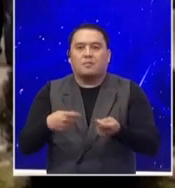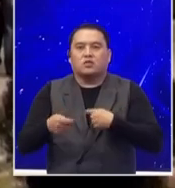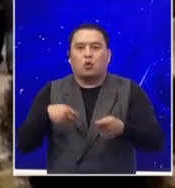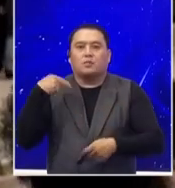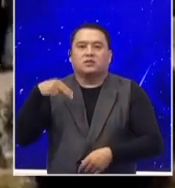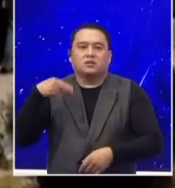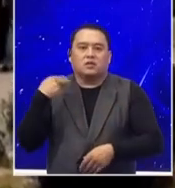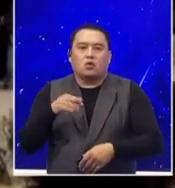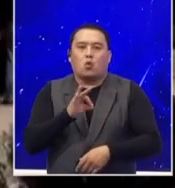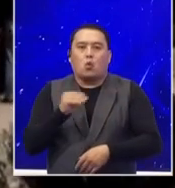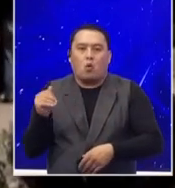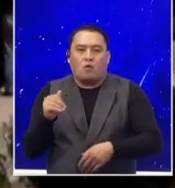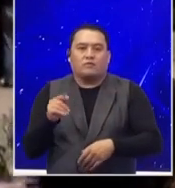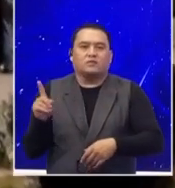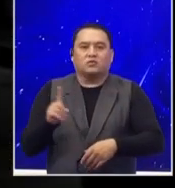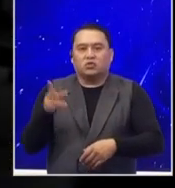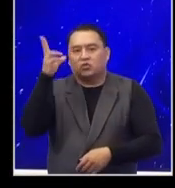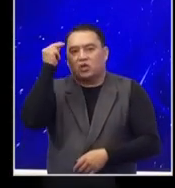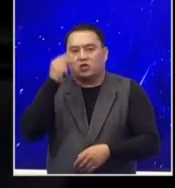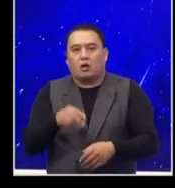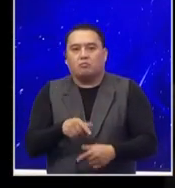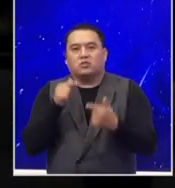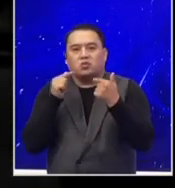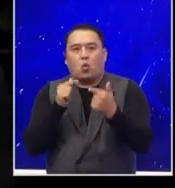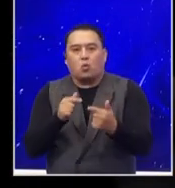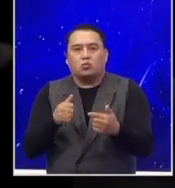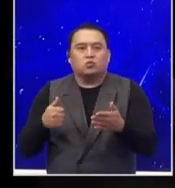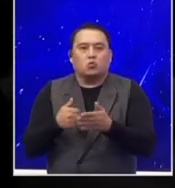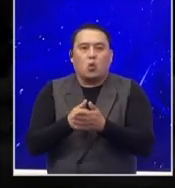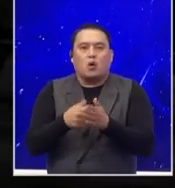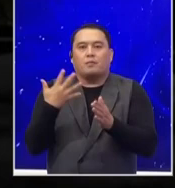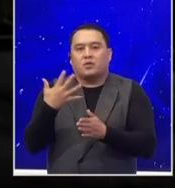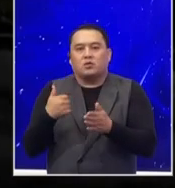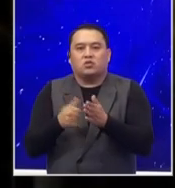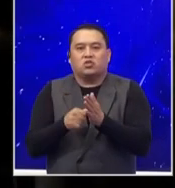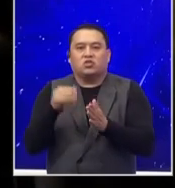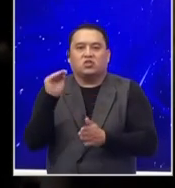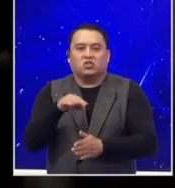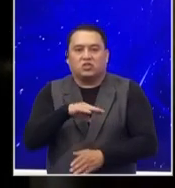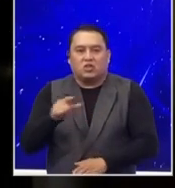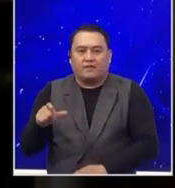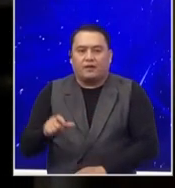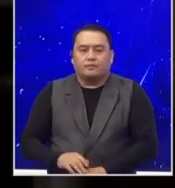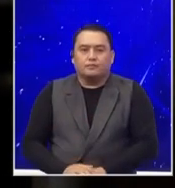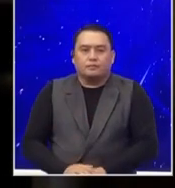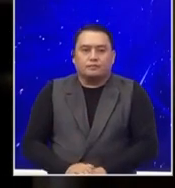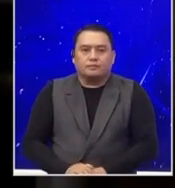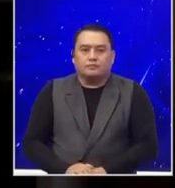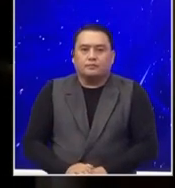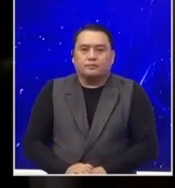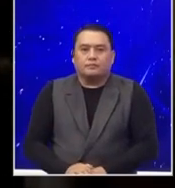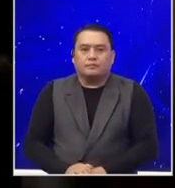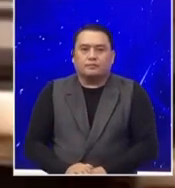администрация президента. По официальным данным, численность протестующих достигла от 5 до 6 тысяч человек.